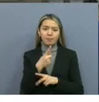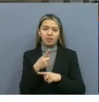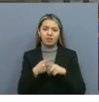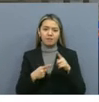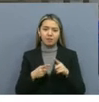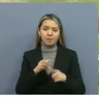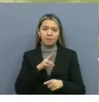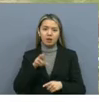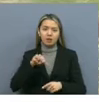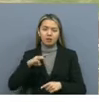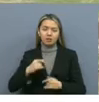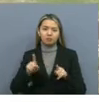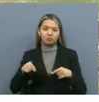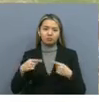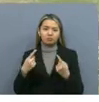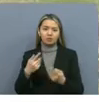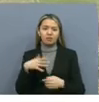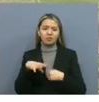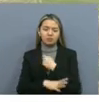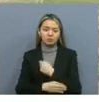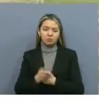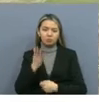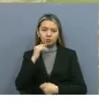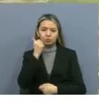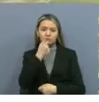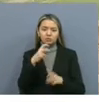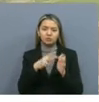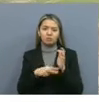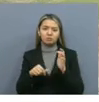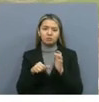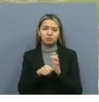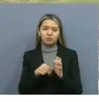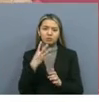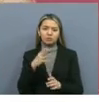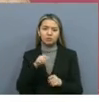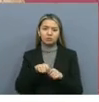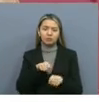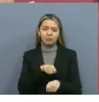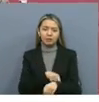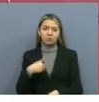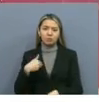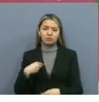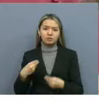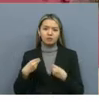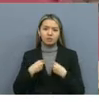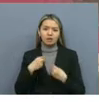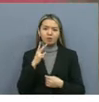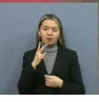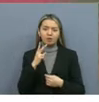теңгеге өскен. Өткен жылдың қорытындысы бойынша 186,8 мың шаршы метр тұрғын үй пайдалануға